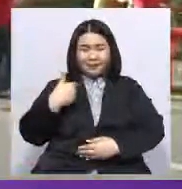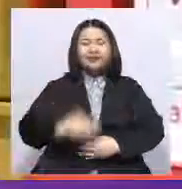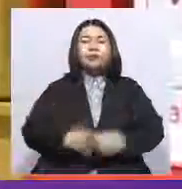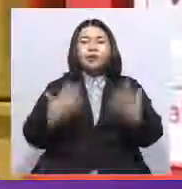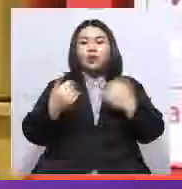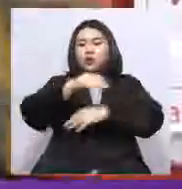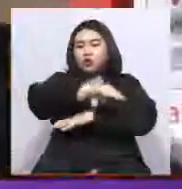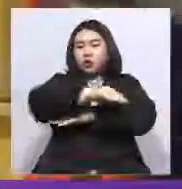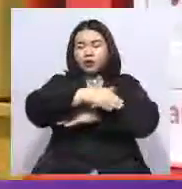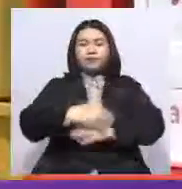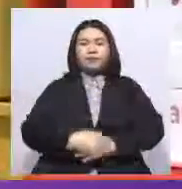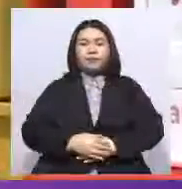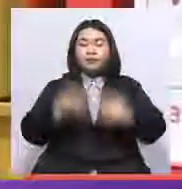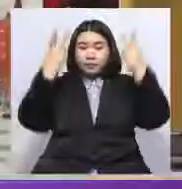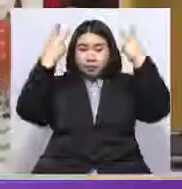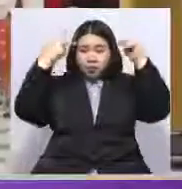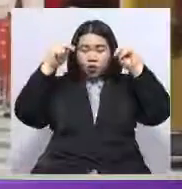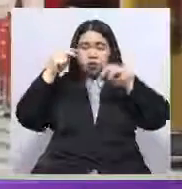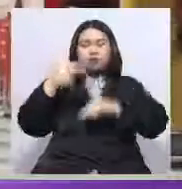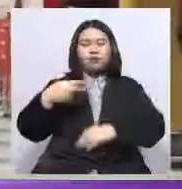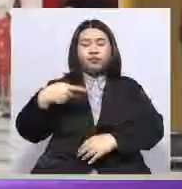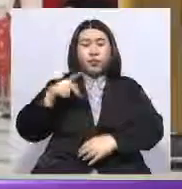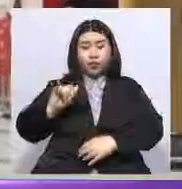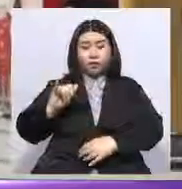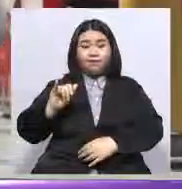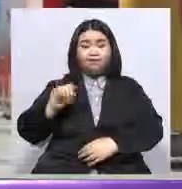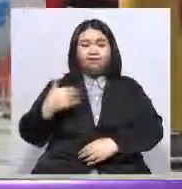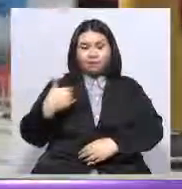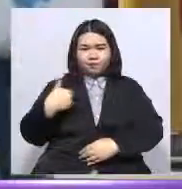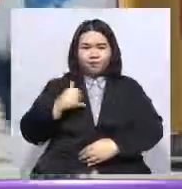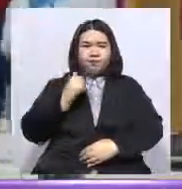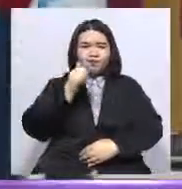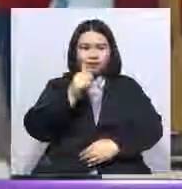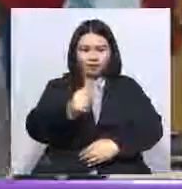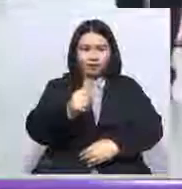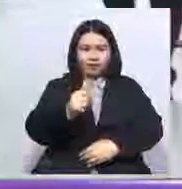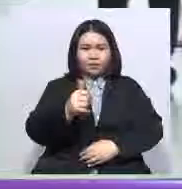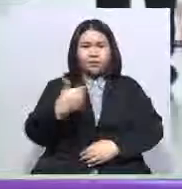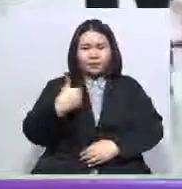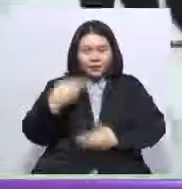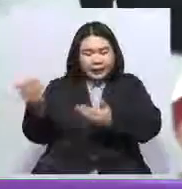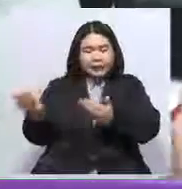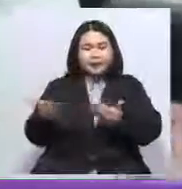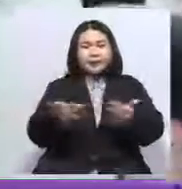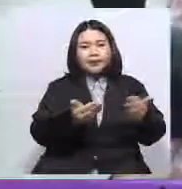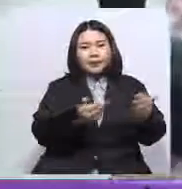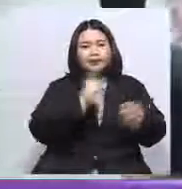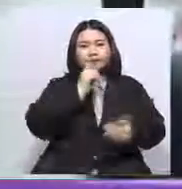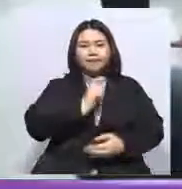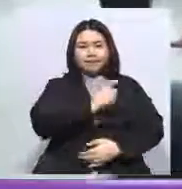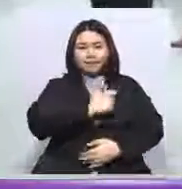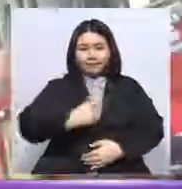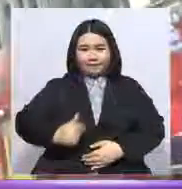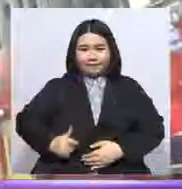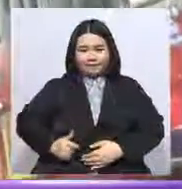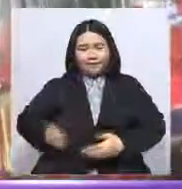องนะคะพลเอกประยุทธ์จันทร์โอชานายกรัฐมนตรีมีกำหนดการเฝ้าทูลองพระบาทรับเสด็จสมเด็จพระเทพรัตนราชสุด